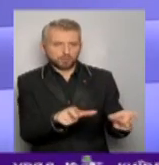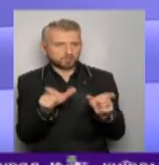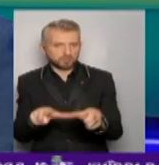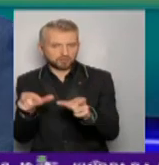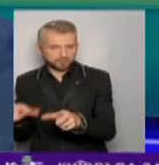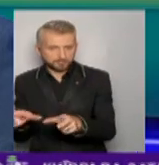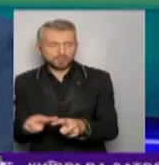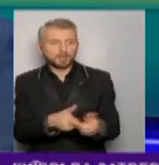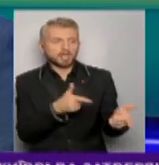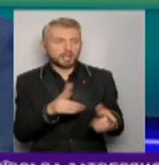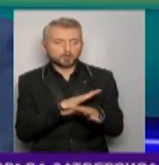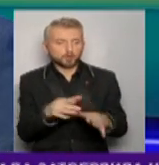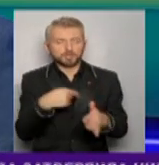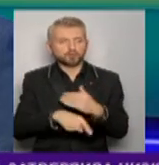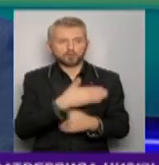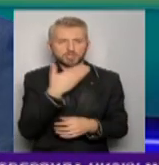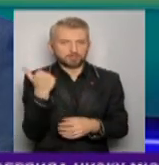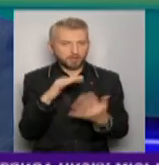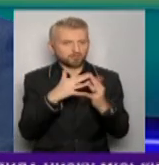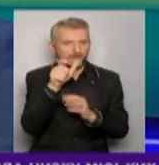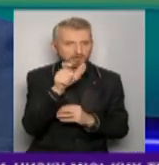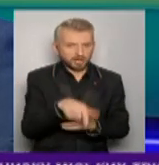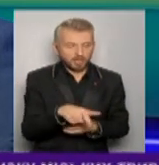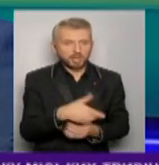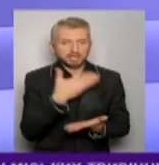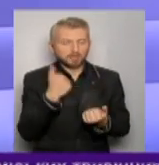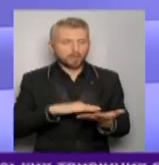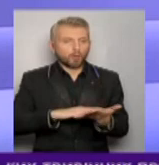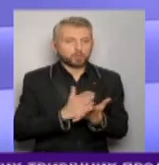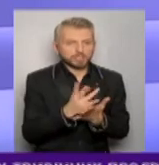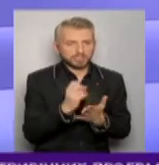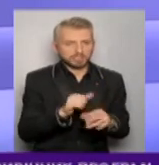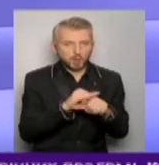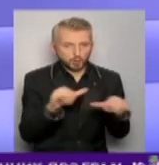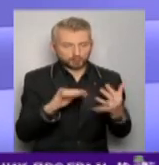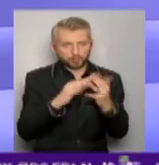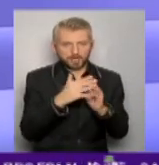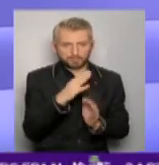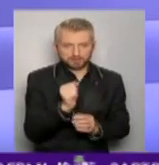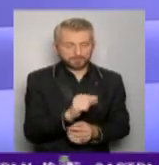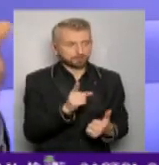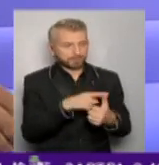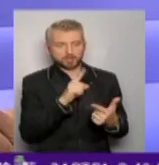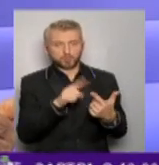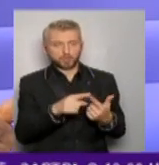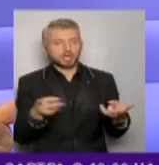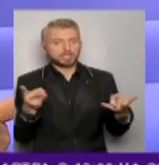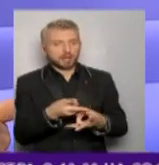не підготовлені, тому що не маємо фермера, не маємо навіть політику на розвиток фермерства. Це перше. Друге,